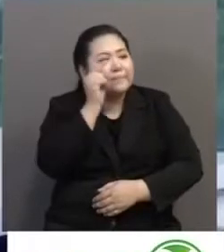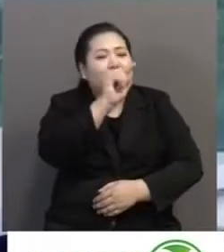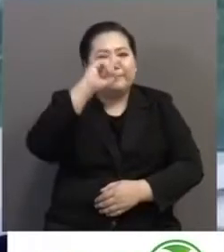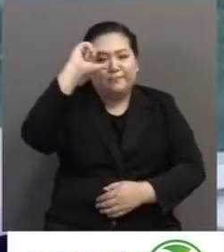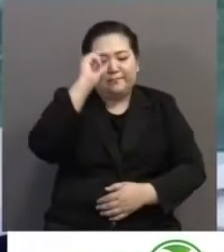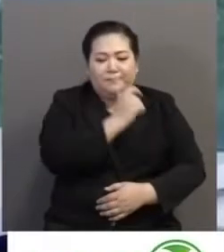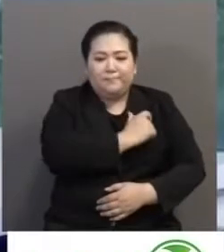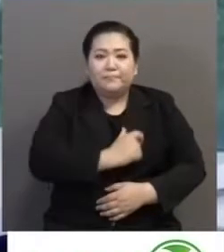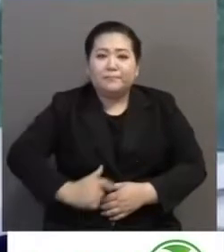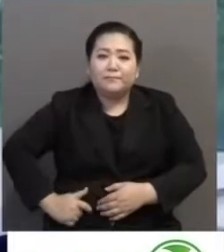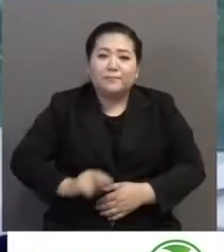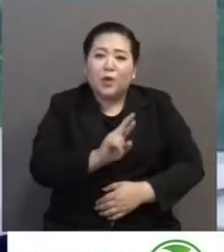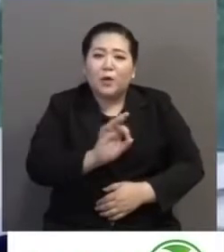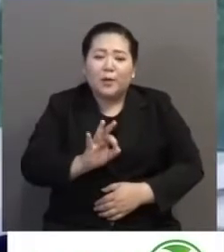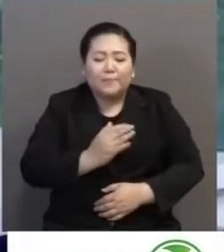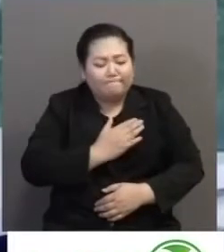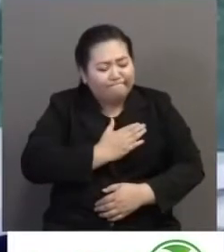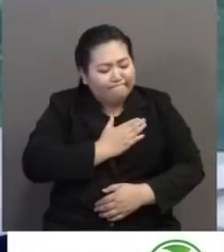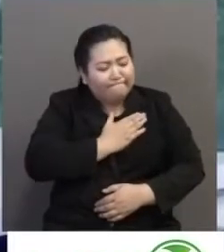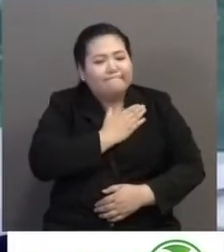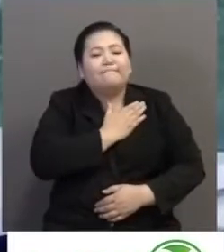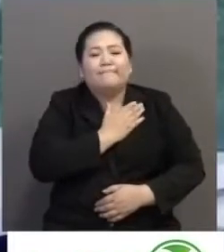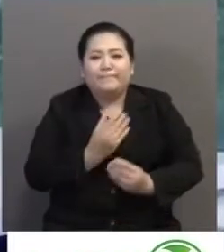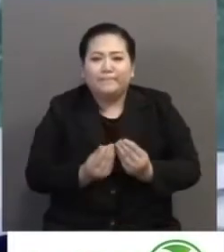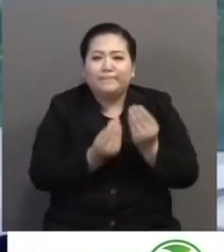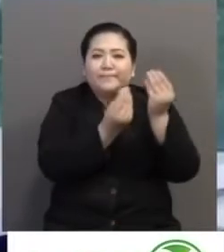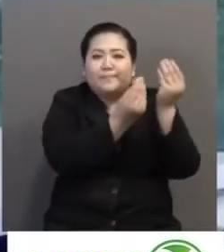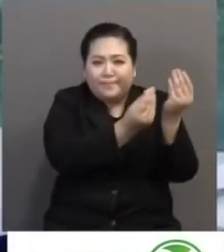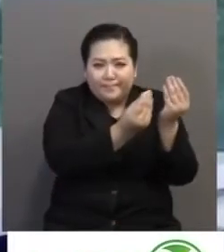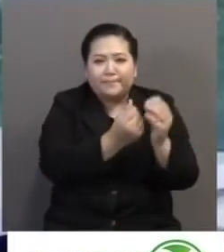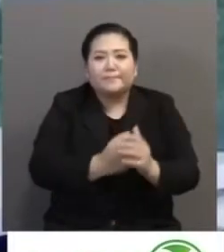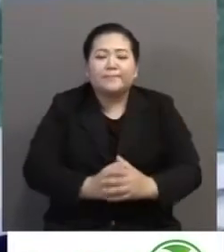ณาธิคุณอันหาที่สุดมิได้ต่อพระบาทสมเด็จพระปรมินทรมหาภูมิพลอดุลยเดชค่ะ